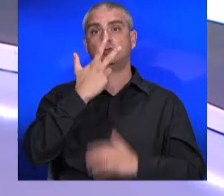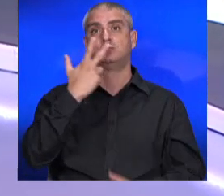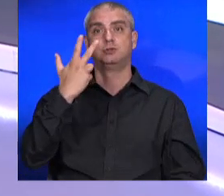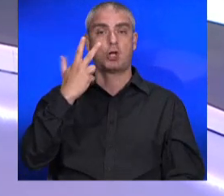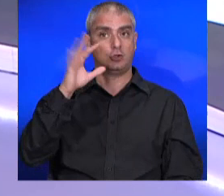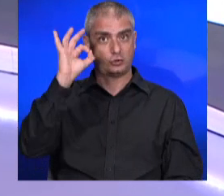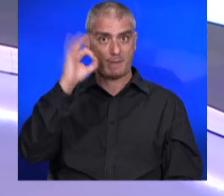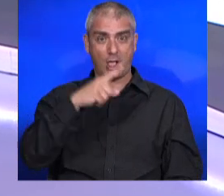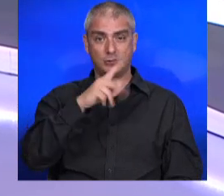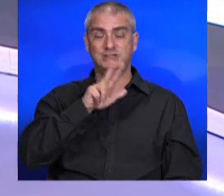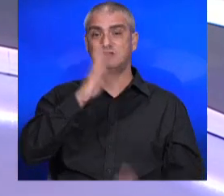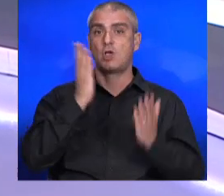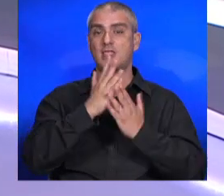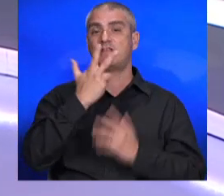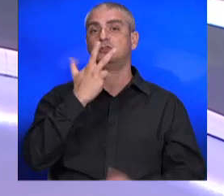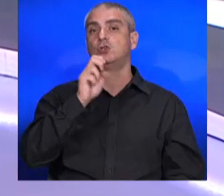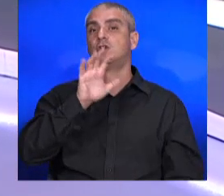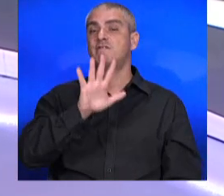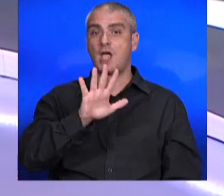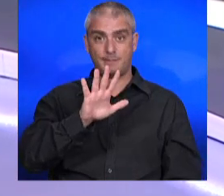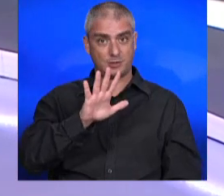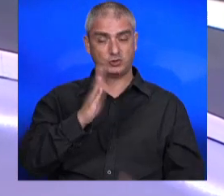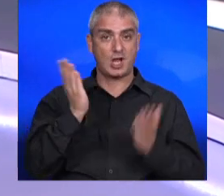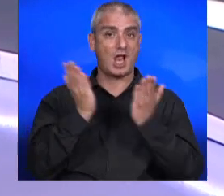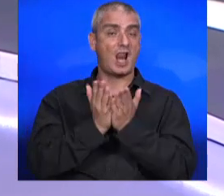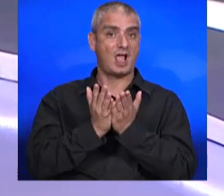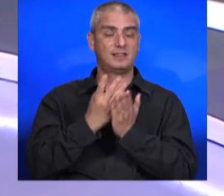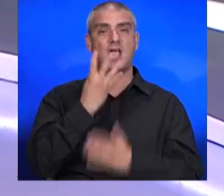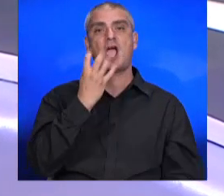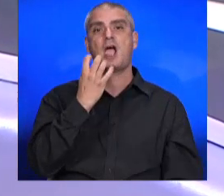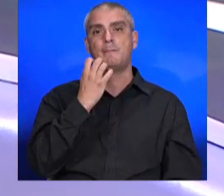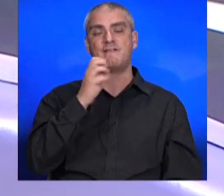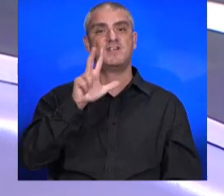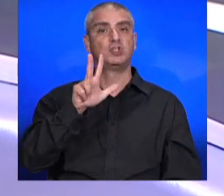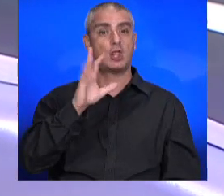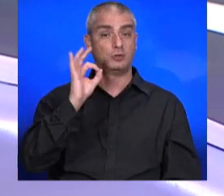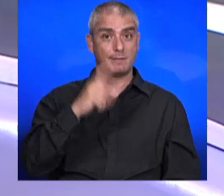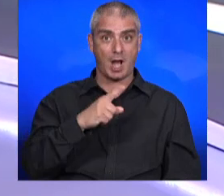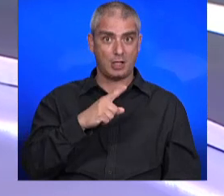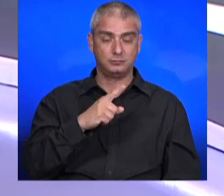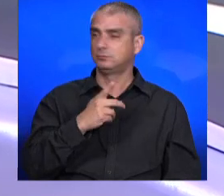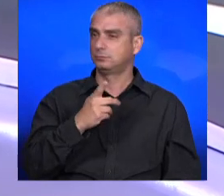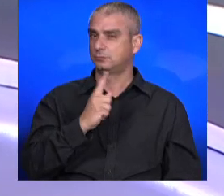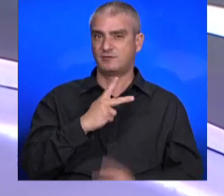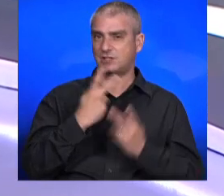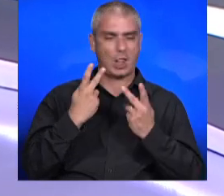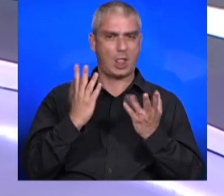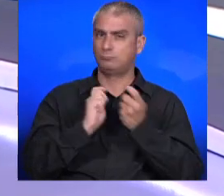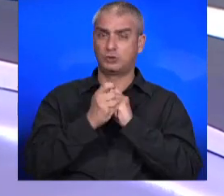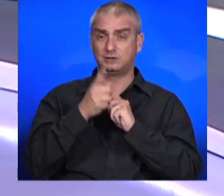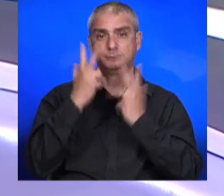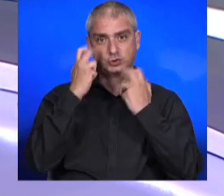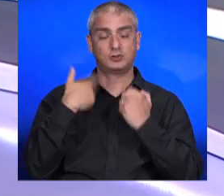הנגב 35 מעלות, אילת 43 מעלות, וזה לא ממש משתנה. זה מה שצפוי לנו מחר. שלישי,